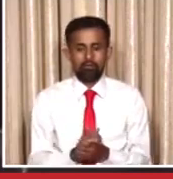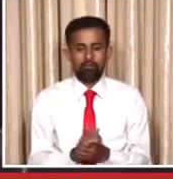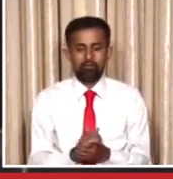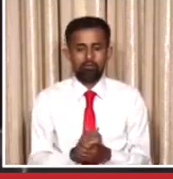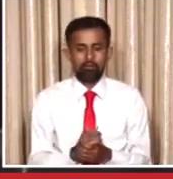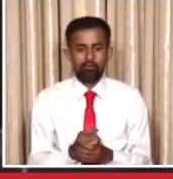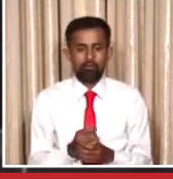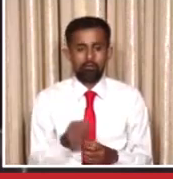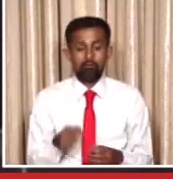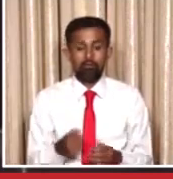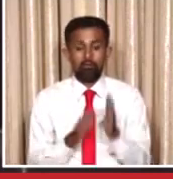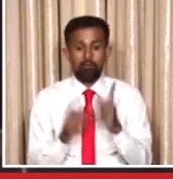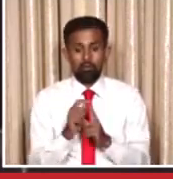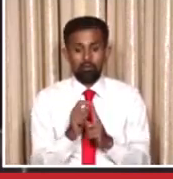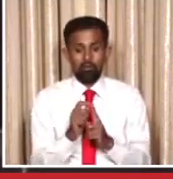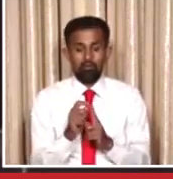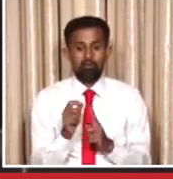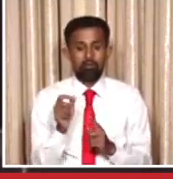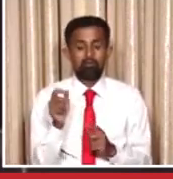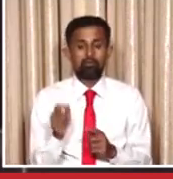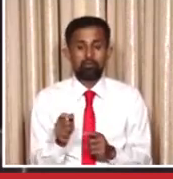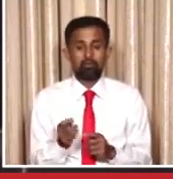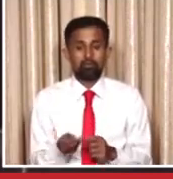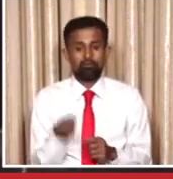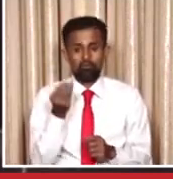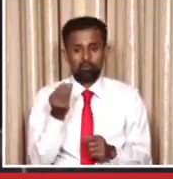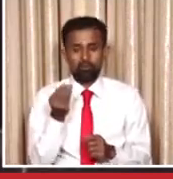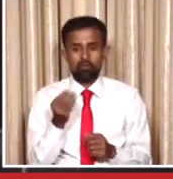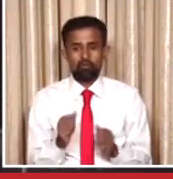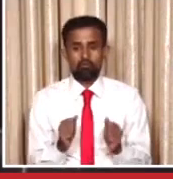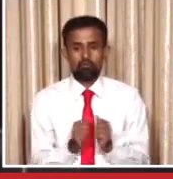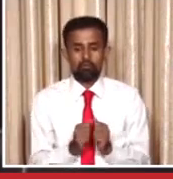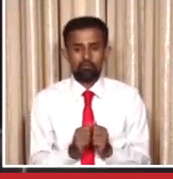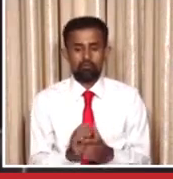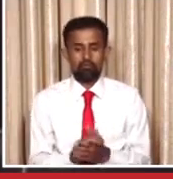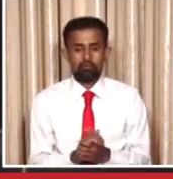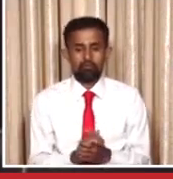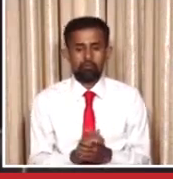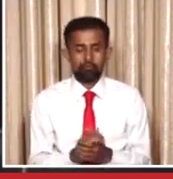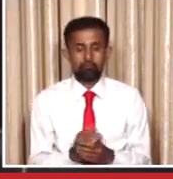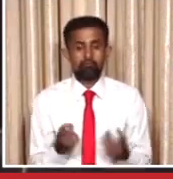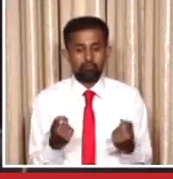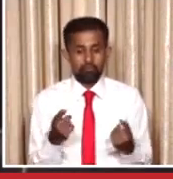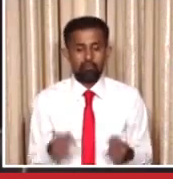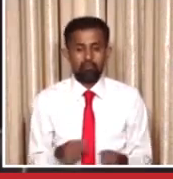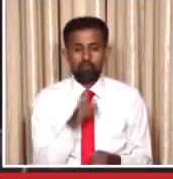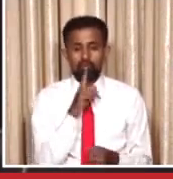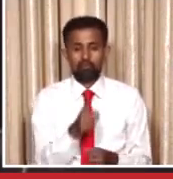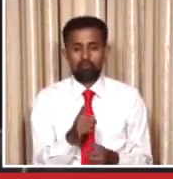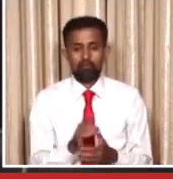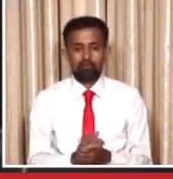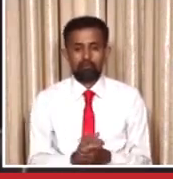இந்த கொடுப்பனவுகளை அதிகரித்து வழங்குவதற்கு நடவடிக்கை எடுக்க வேண்டும் என்று வேண்டுகோள் விடுக்கின்றேன். அதே போல்